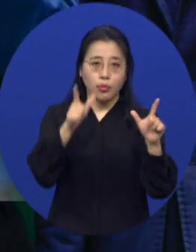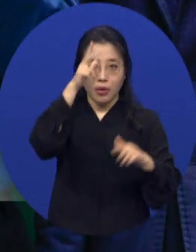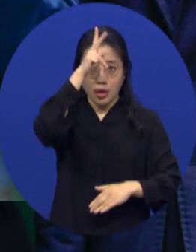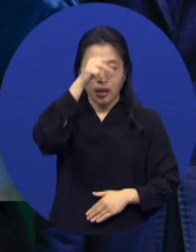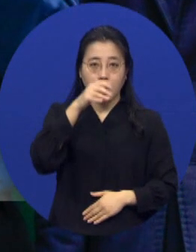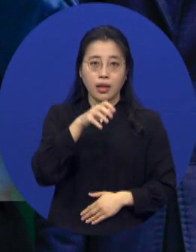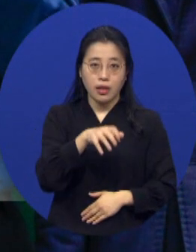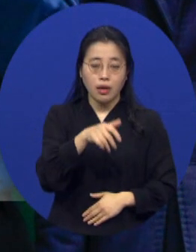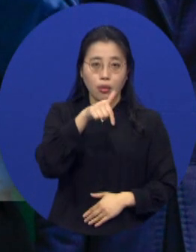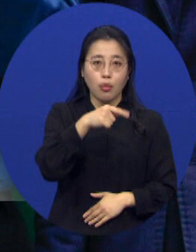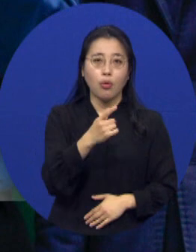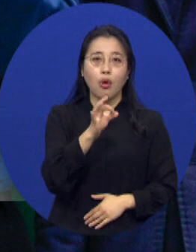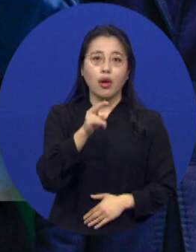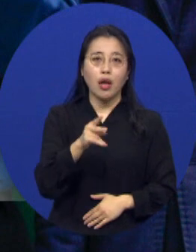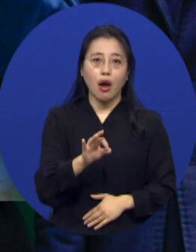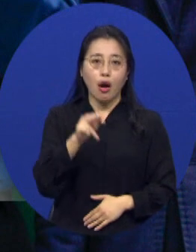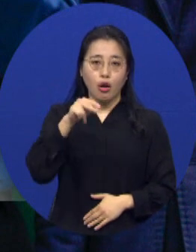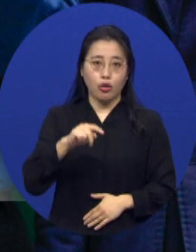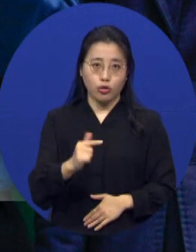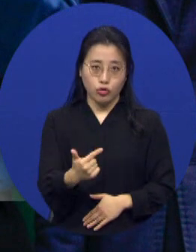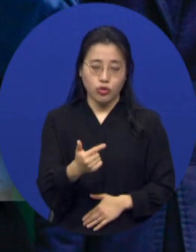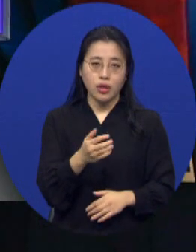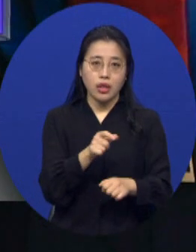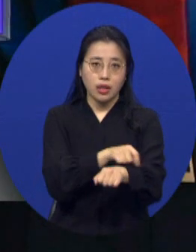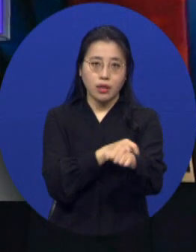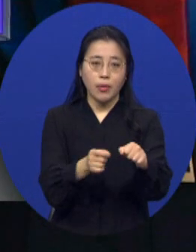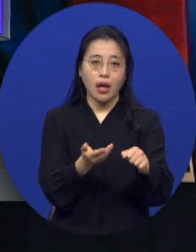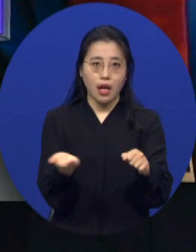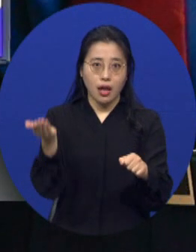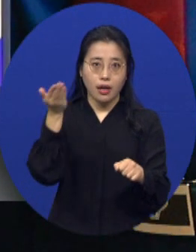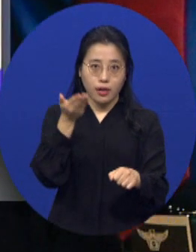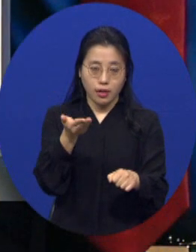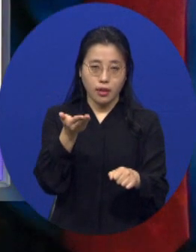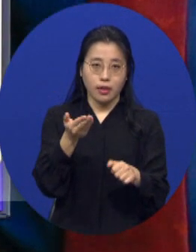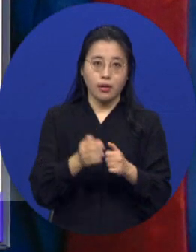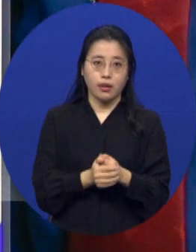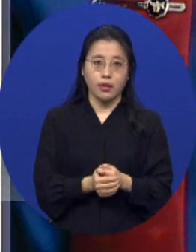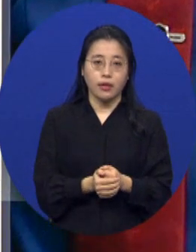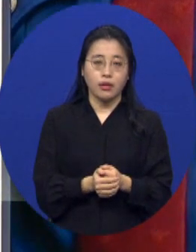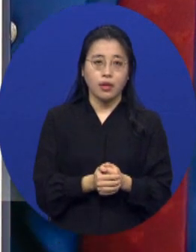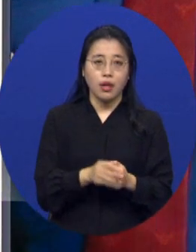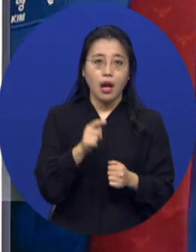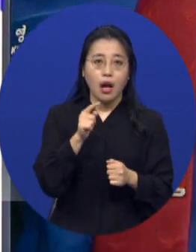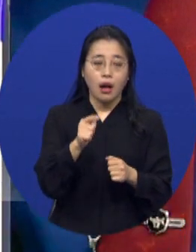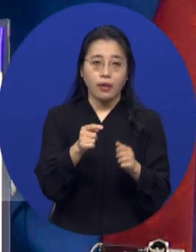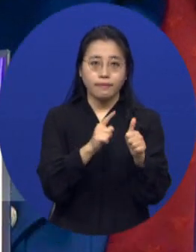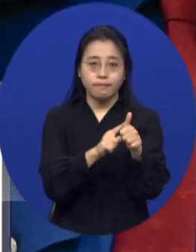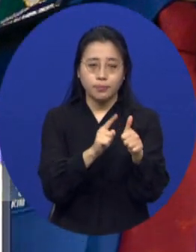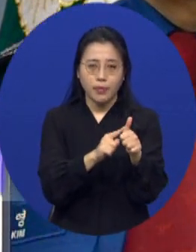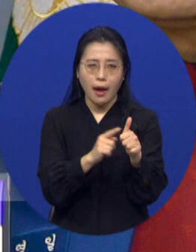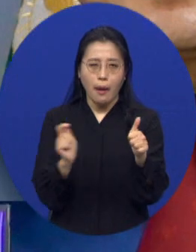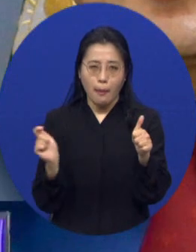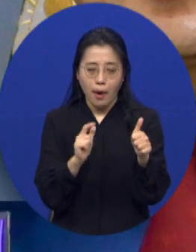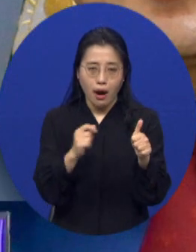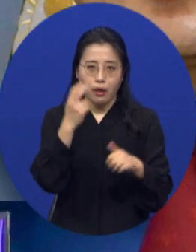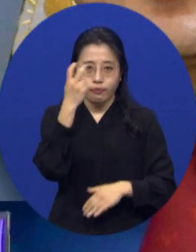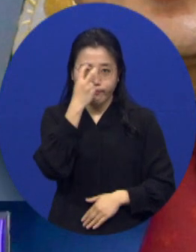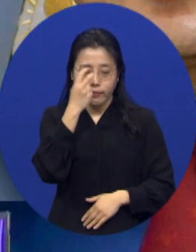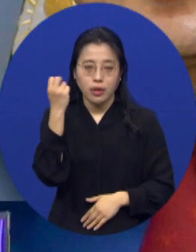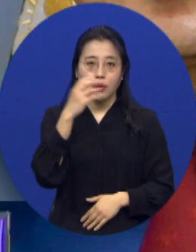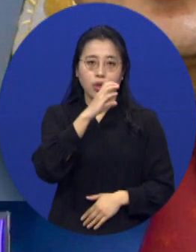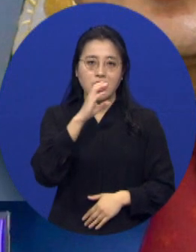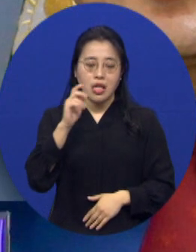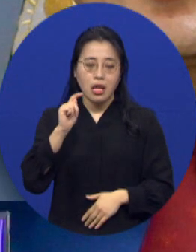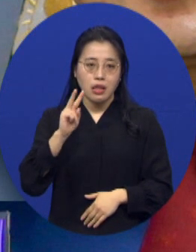고영준 경사가 경위로 특별 승진했습니다 고영준 경위는 신속한 수사와 광범위한